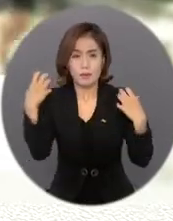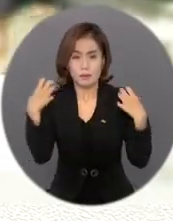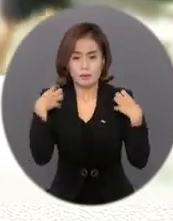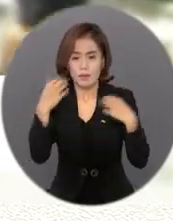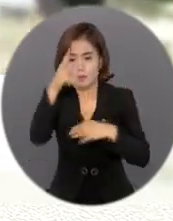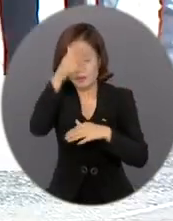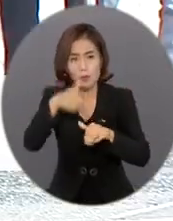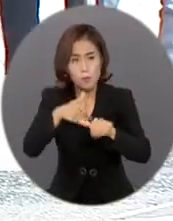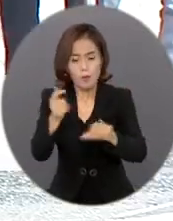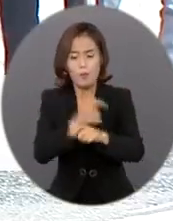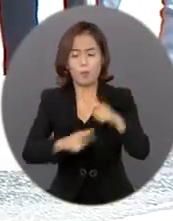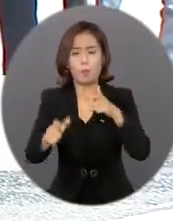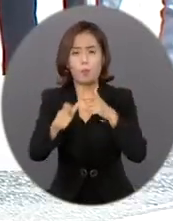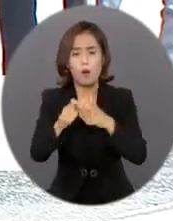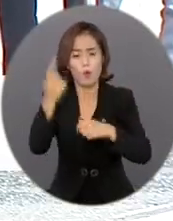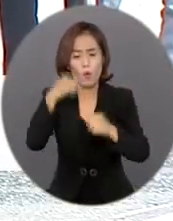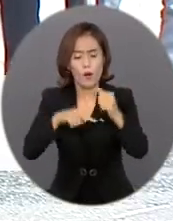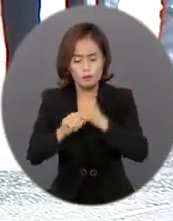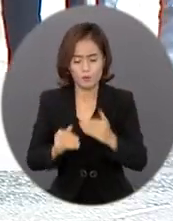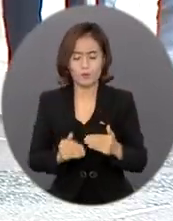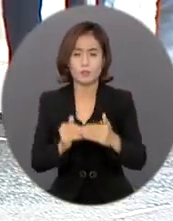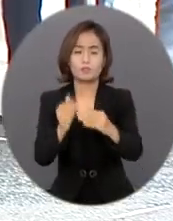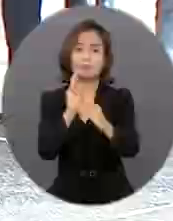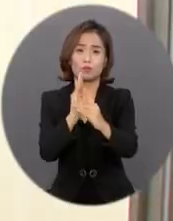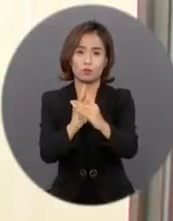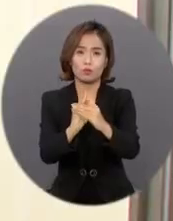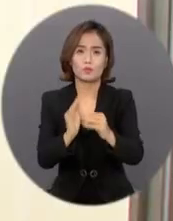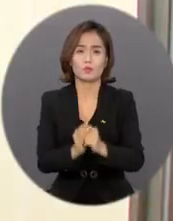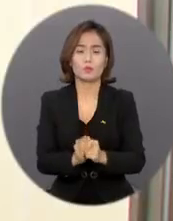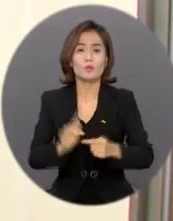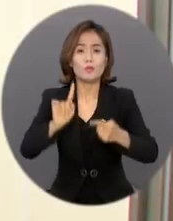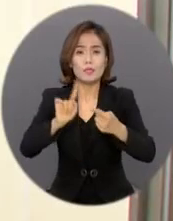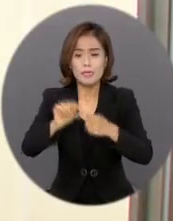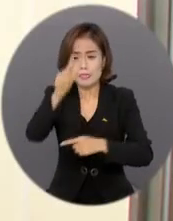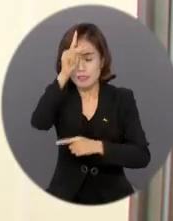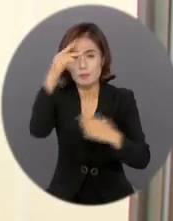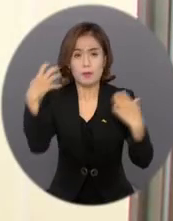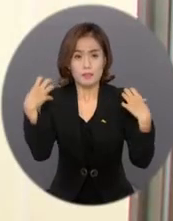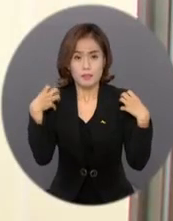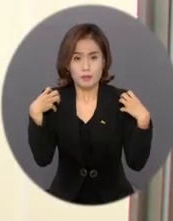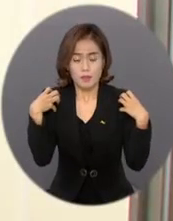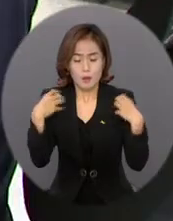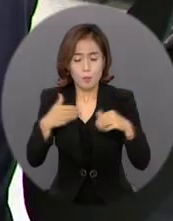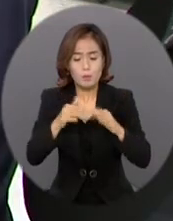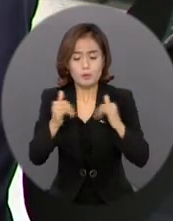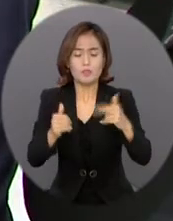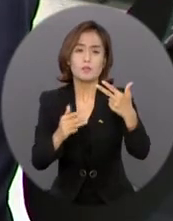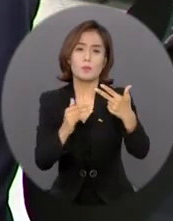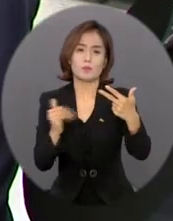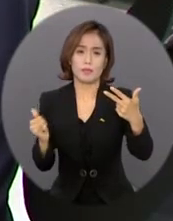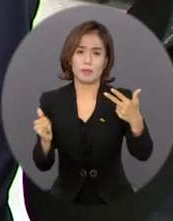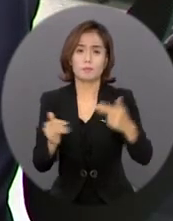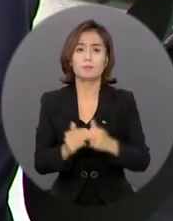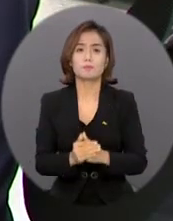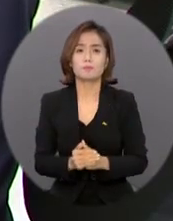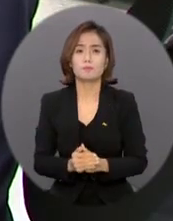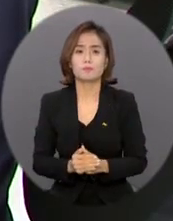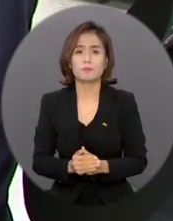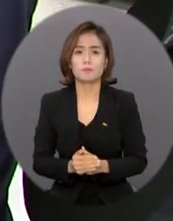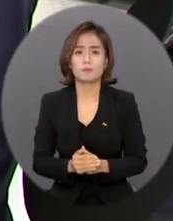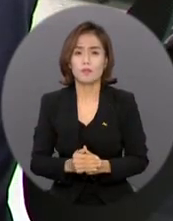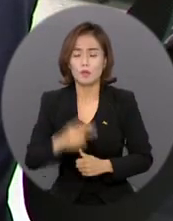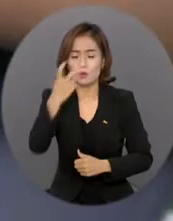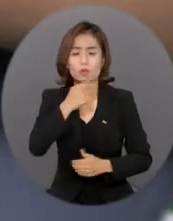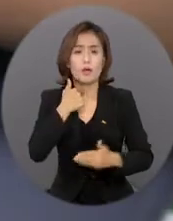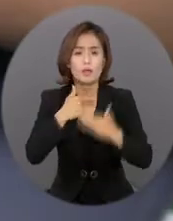경찰을 파견하며 보다 더 과학적으로 진행됐습니다. 이렇게 질병청에 투입된 경찰관은 모두 7명입니다.